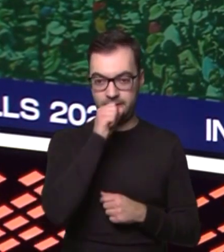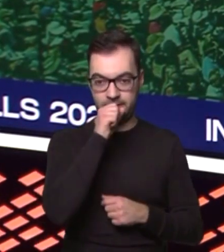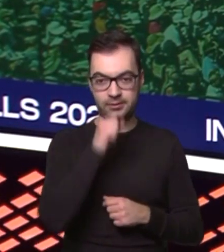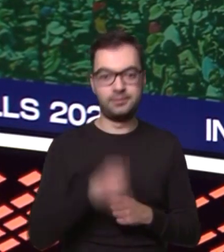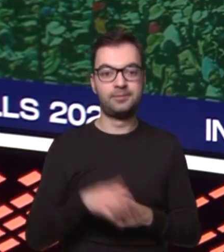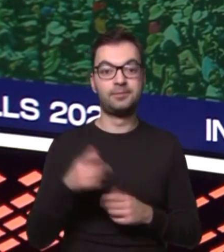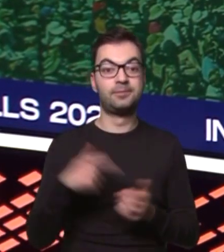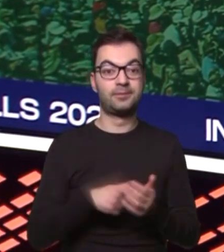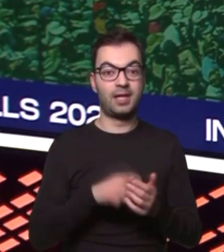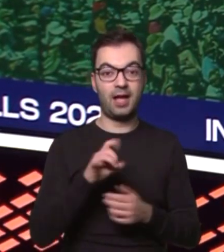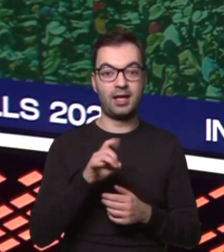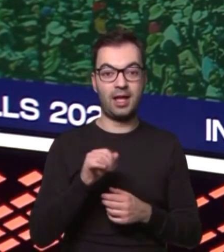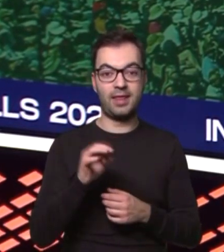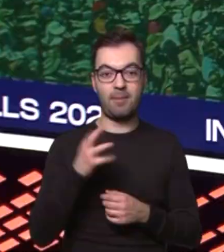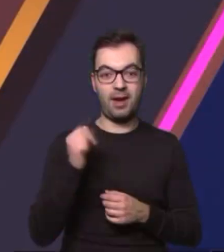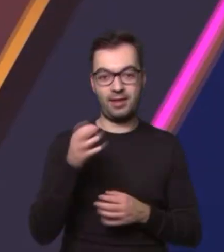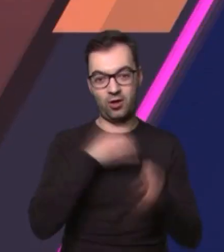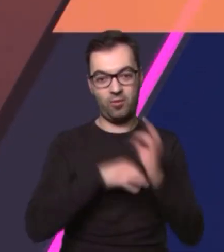Prosto z kortu Agata Bachanek.